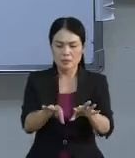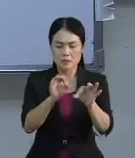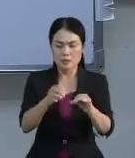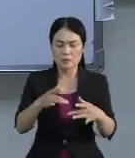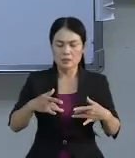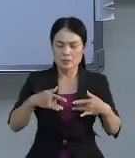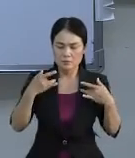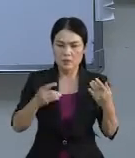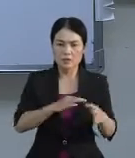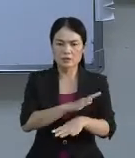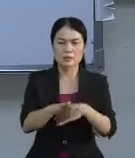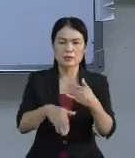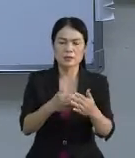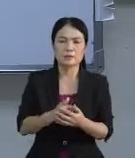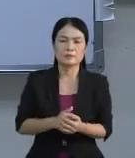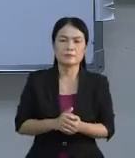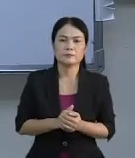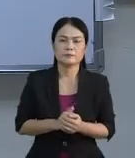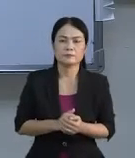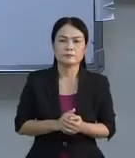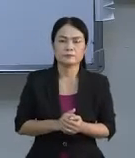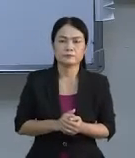xong phải tài ca tặng ở khnì